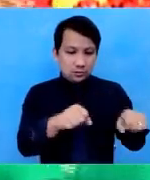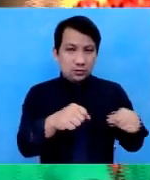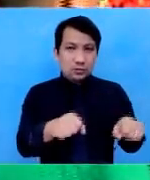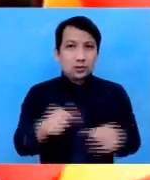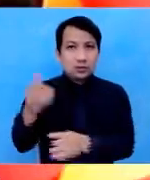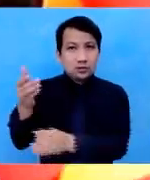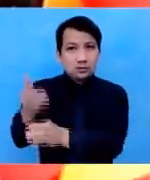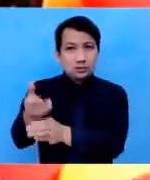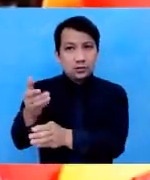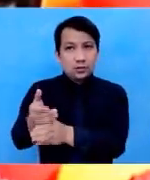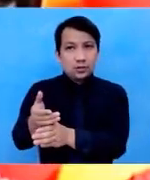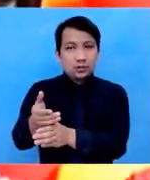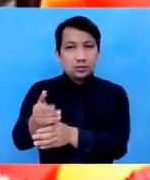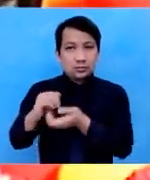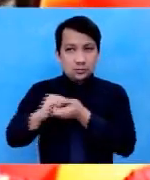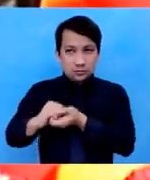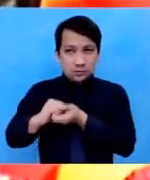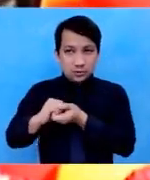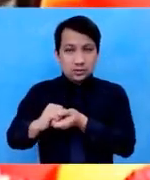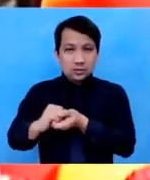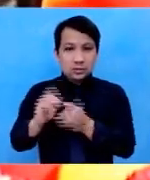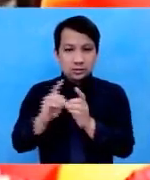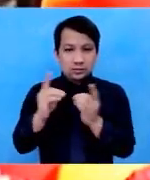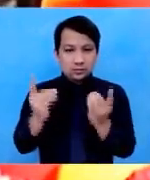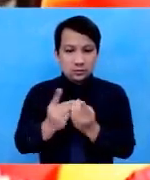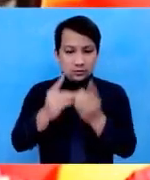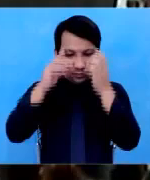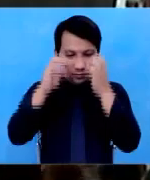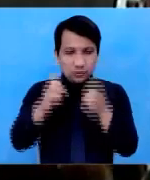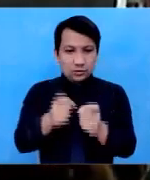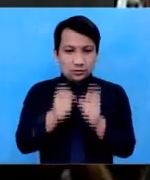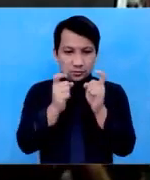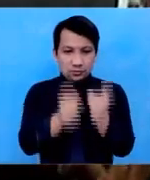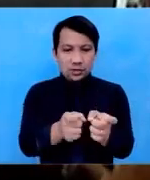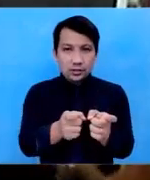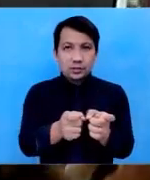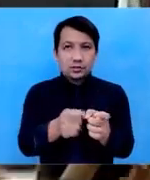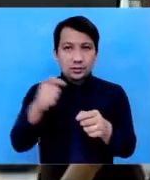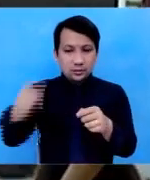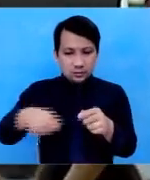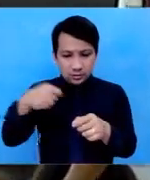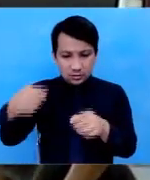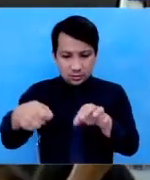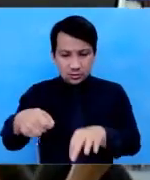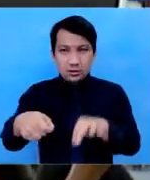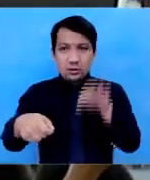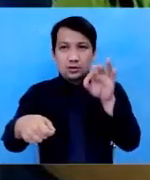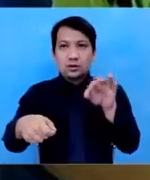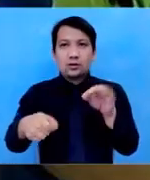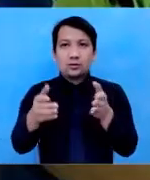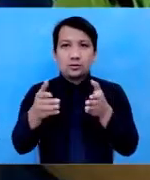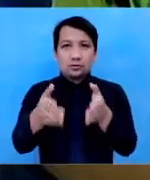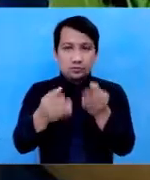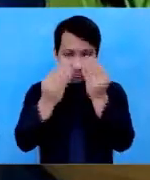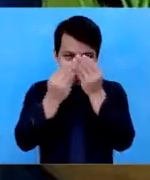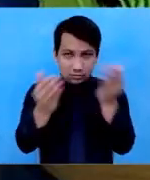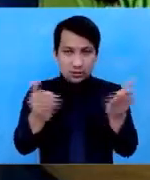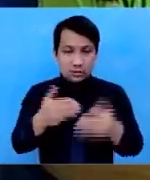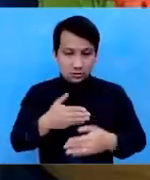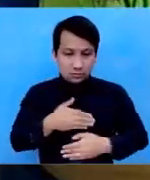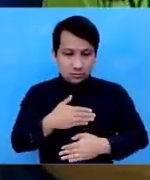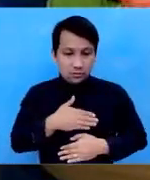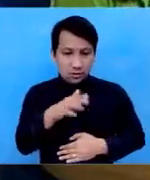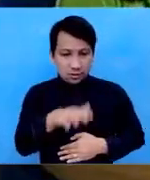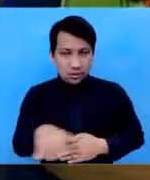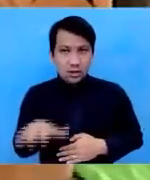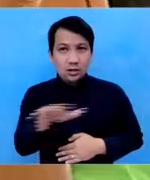sa mga partner company ng DepEd ang premyo sa raffle. Ayon kay VP Sara, paraan ito para mapasaya kahit papano